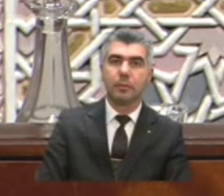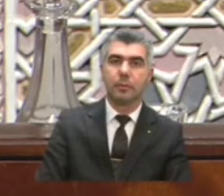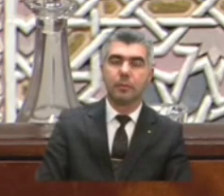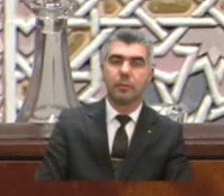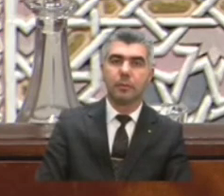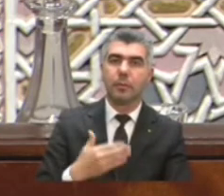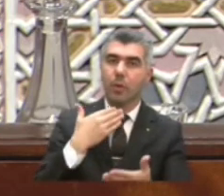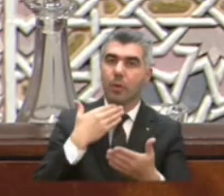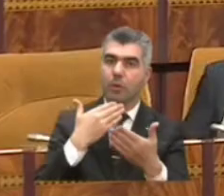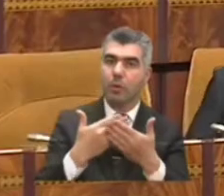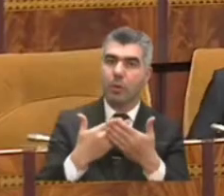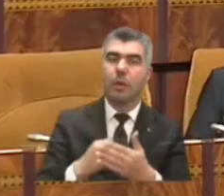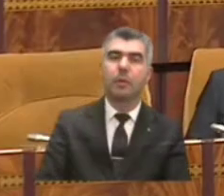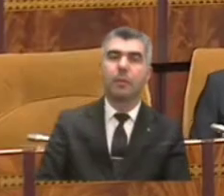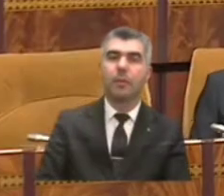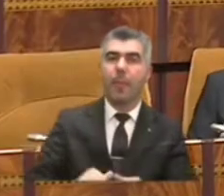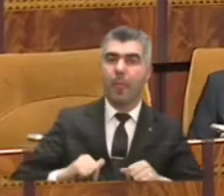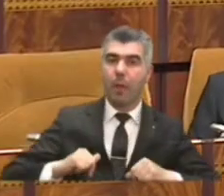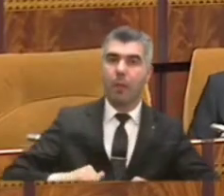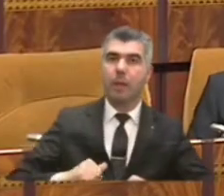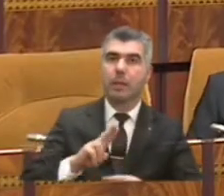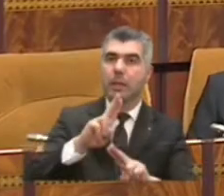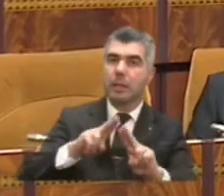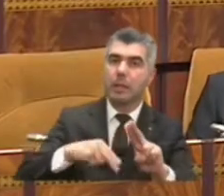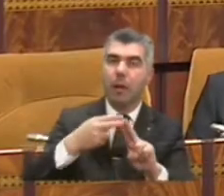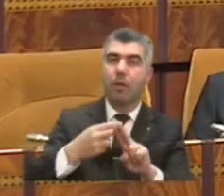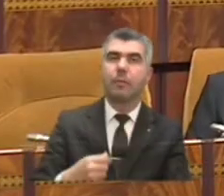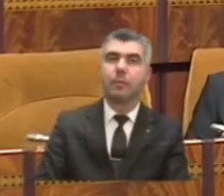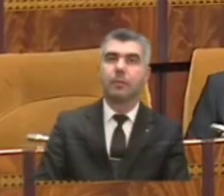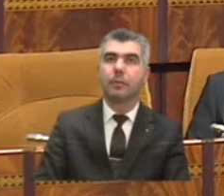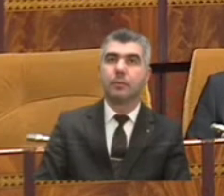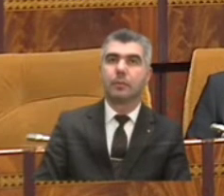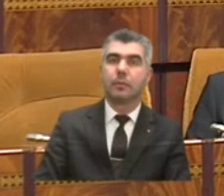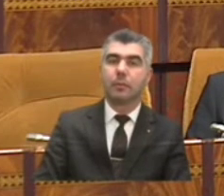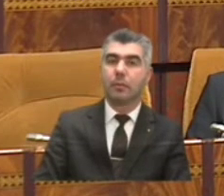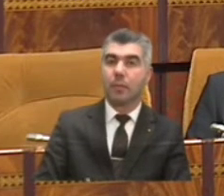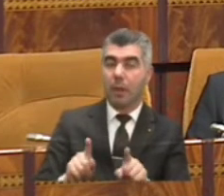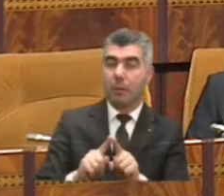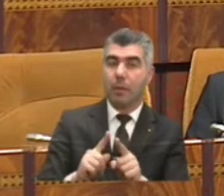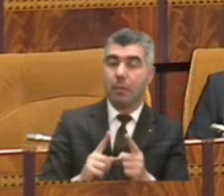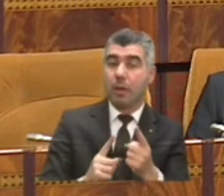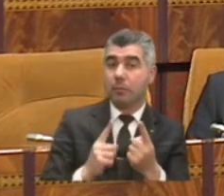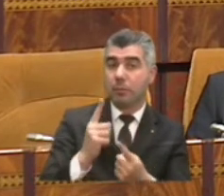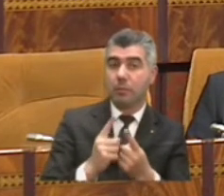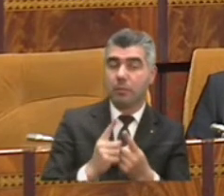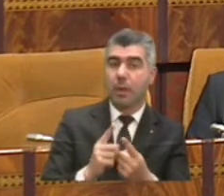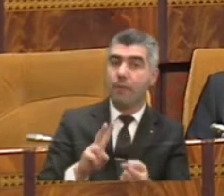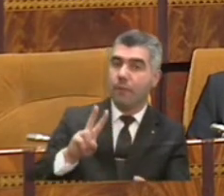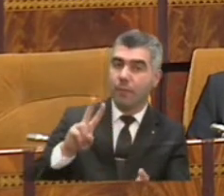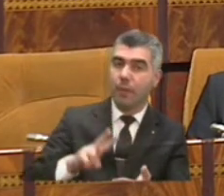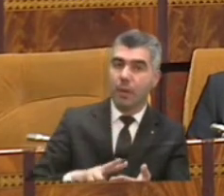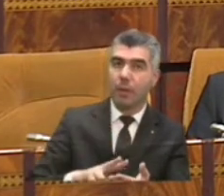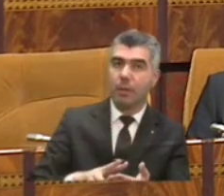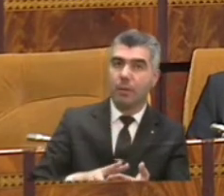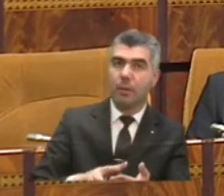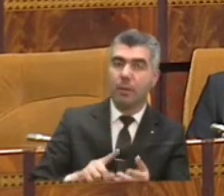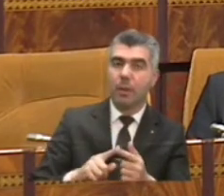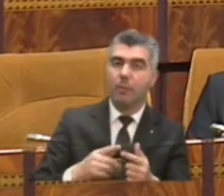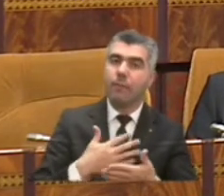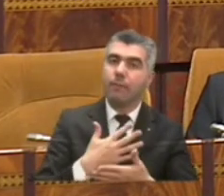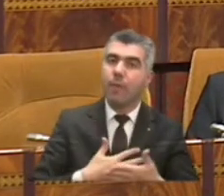شكرا السيد الوزير على الاجوبه، قطعتي الشك. وفعلا اتلجتوا الصدور